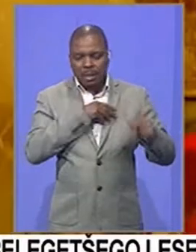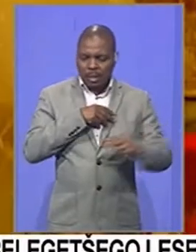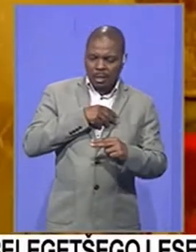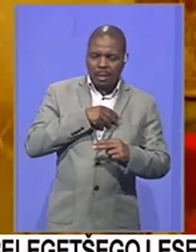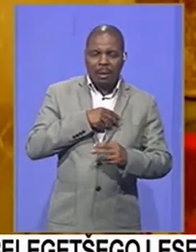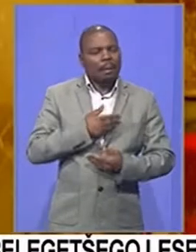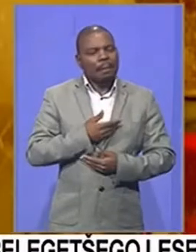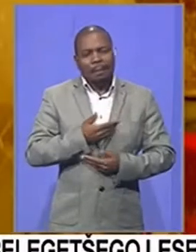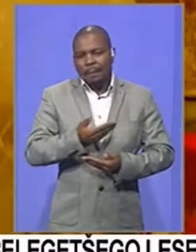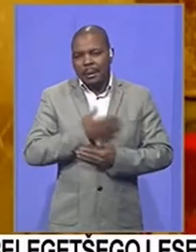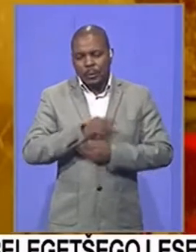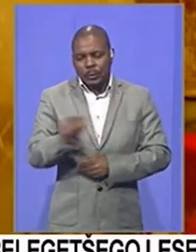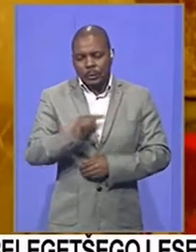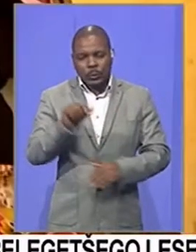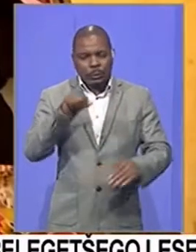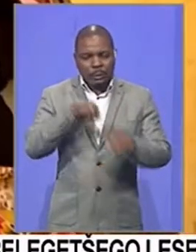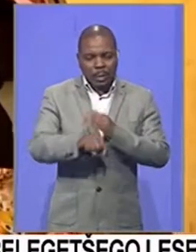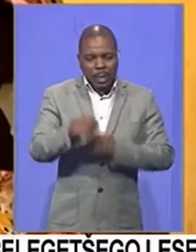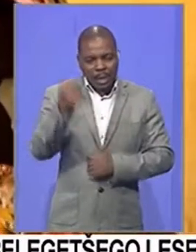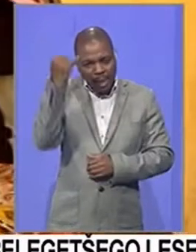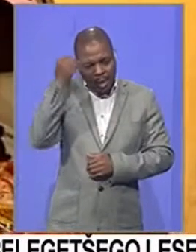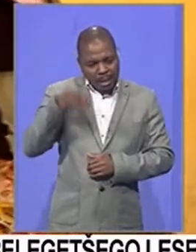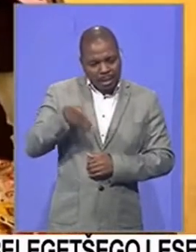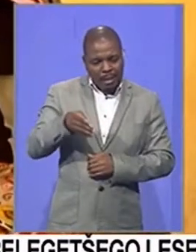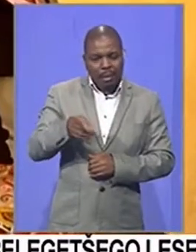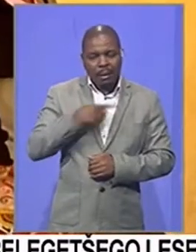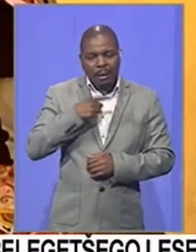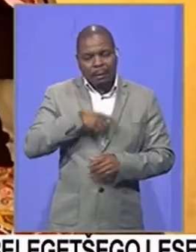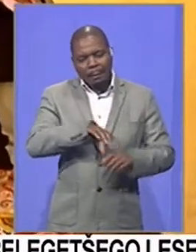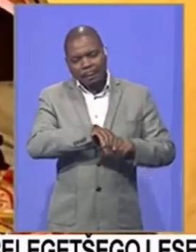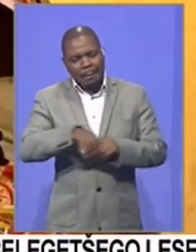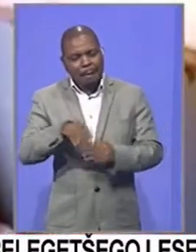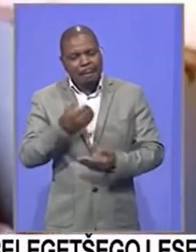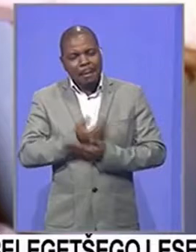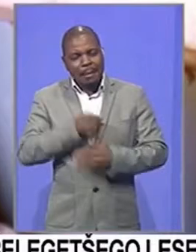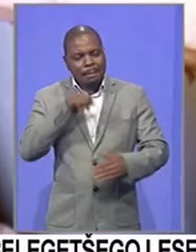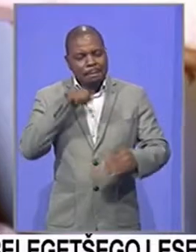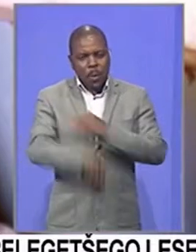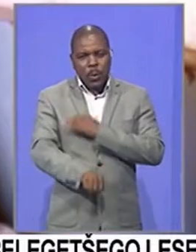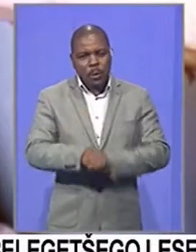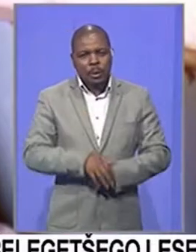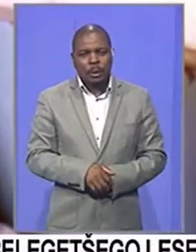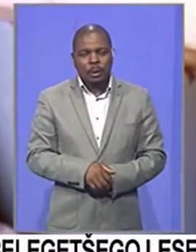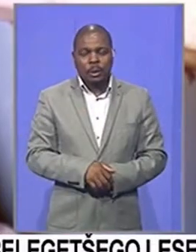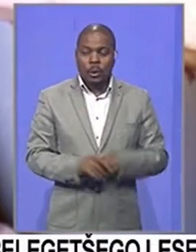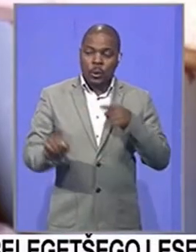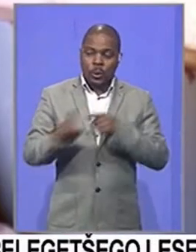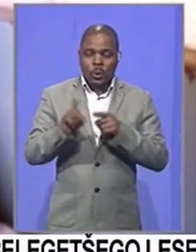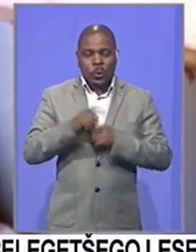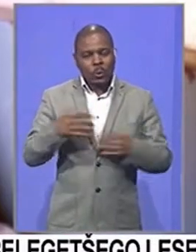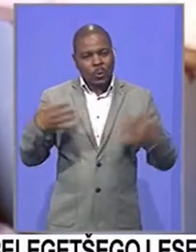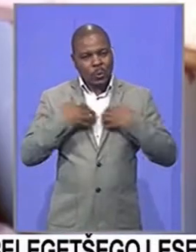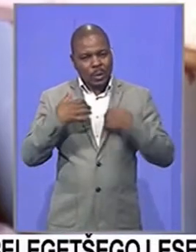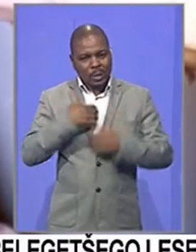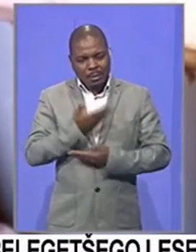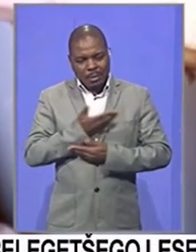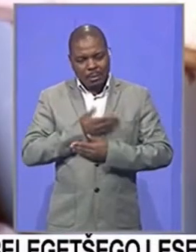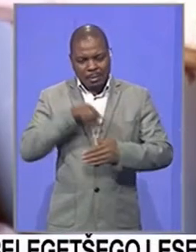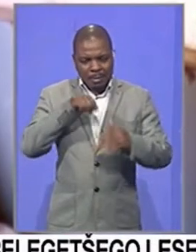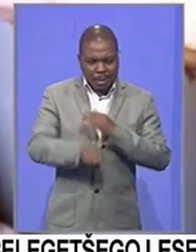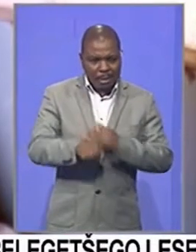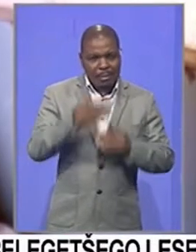o mo pateng ba bona ka tlhogo le ntse ba ngoroga ngwana a tšhomoga. Koketso o re o na le letšhogo la gore leseana la gage le